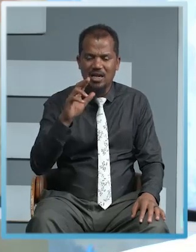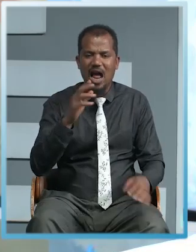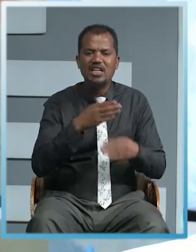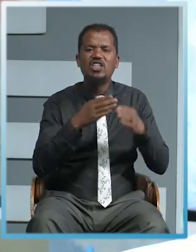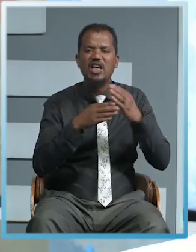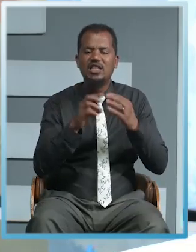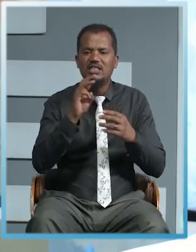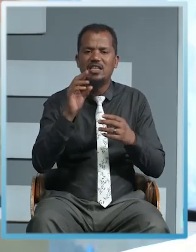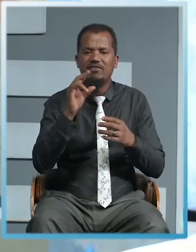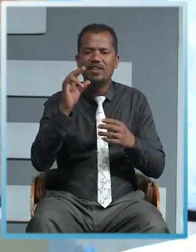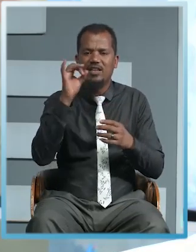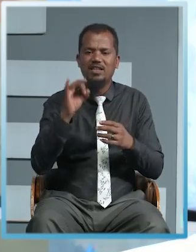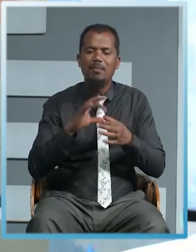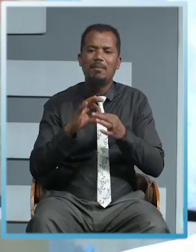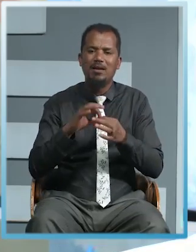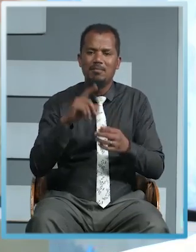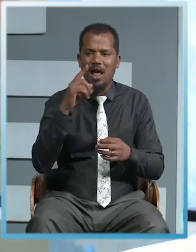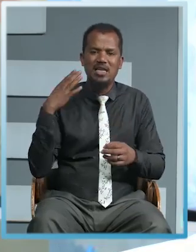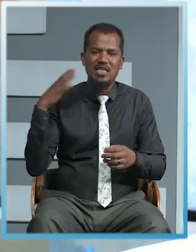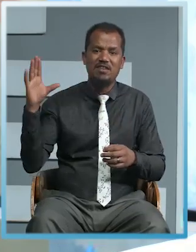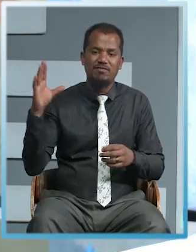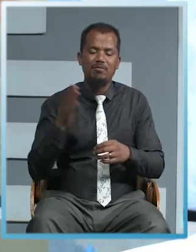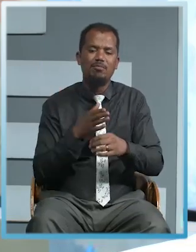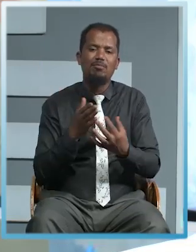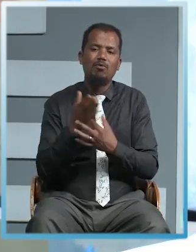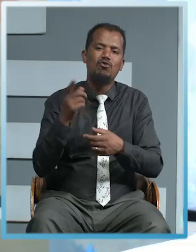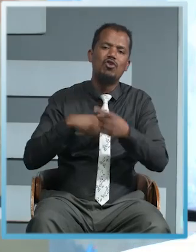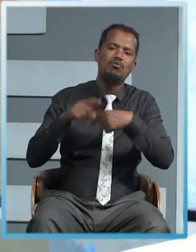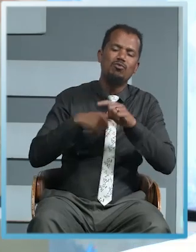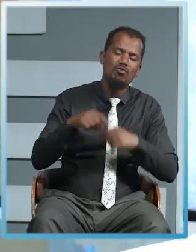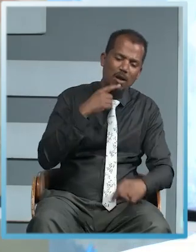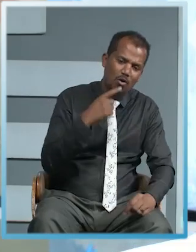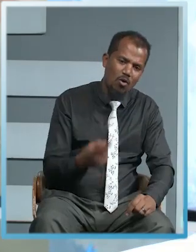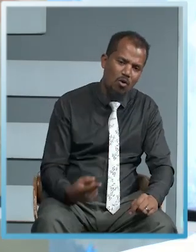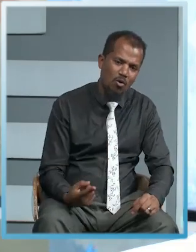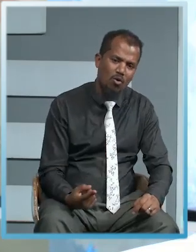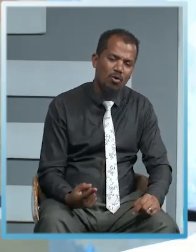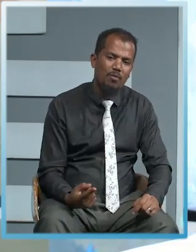ስለዚህ የሲቪል ማህበራት ባንድ ክንፍ በኩል የምጡ ተብሎ